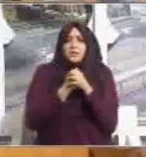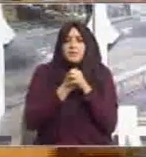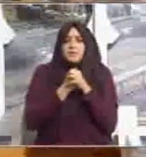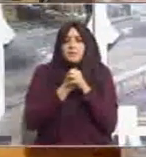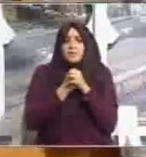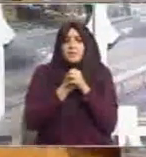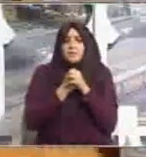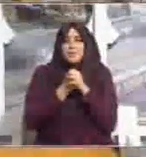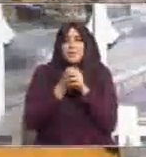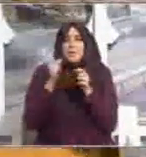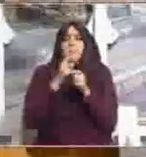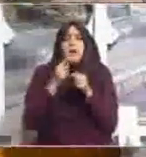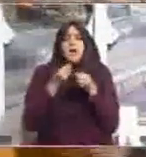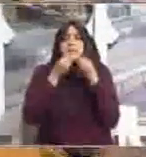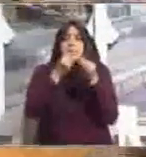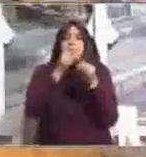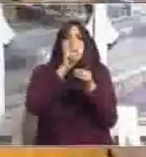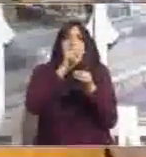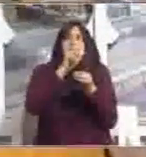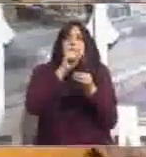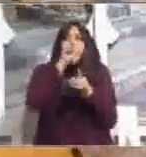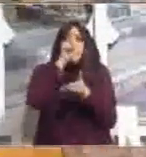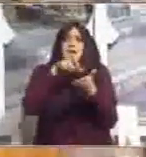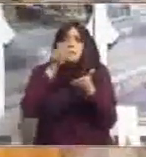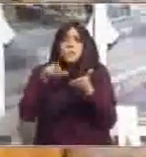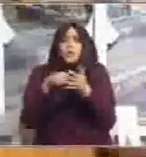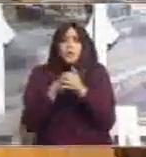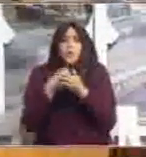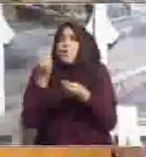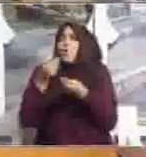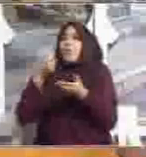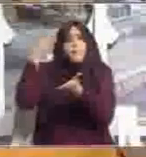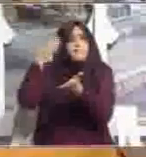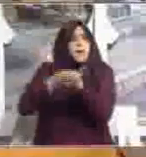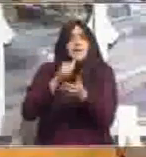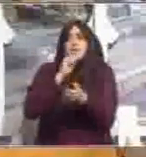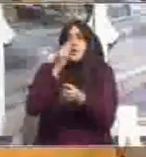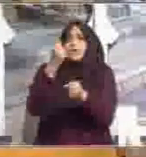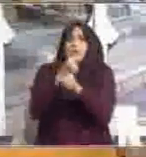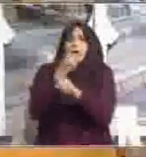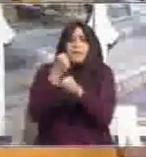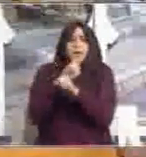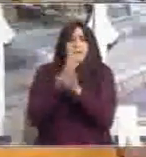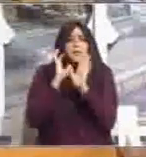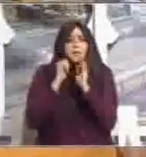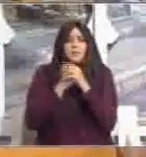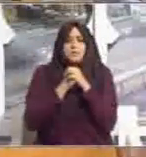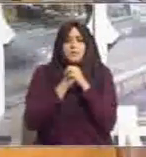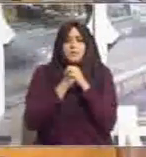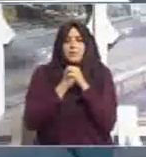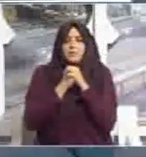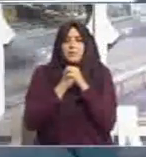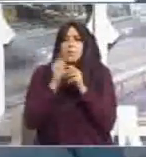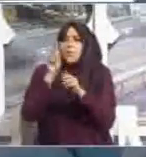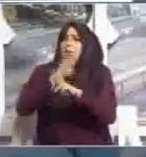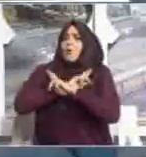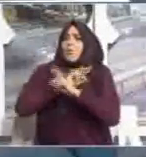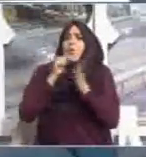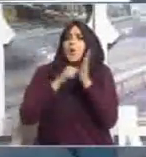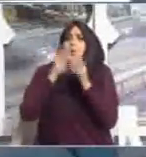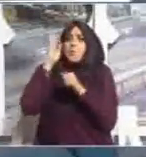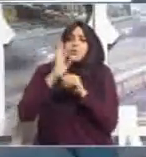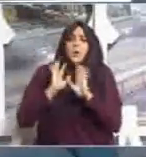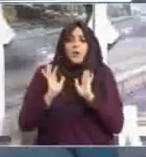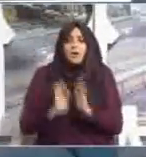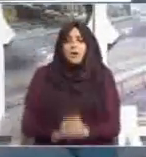ما نديرش اشكال صوريه ولا يعطوهم المال بلا عمل، ولا مباشره قال انت عندك ريح في دارك حتى كي